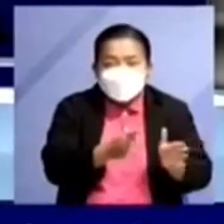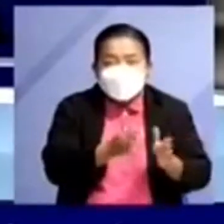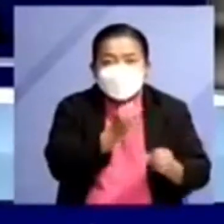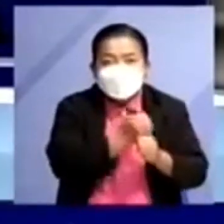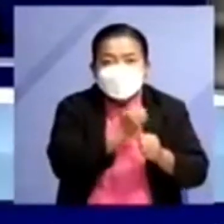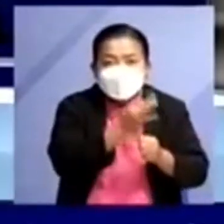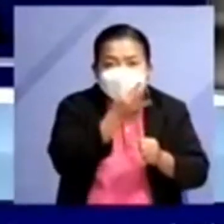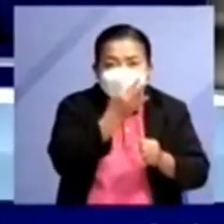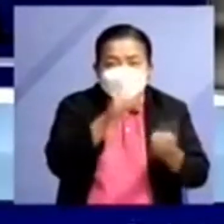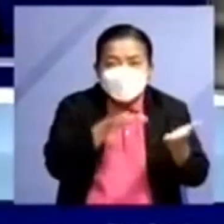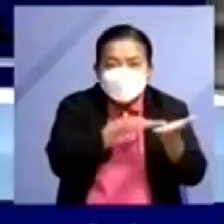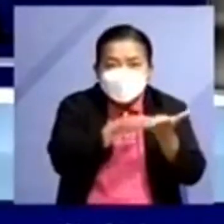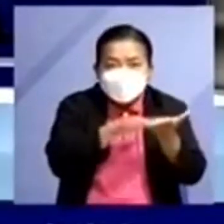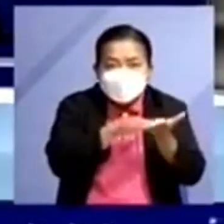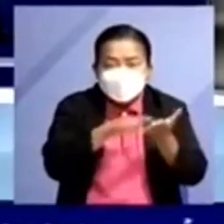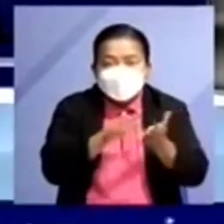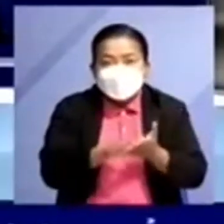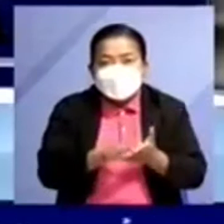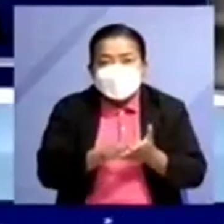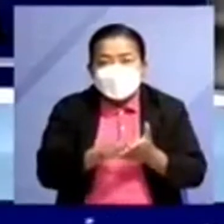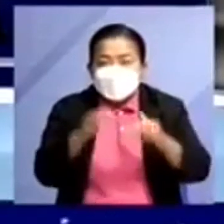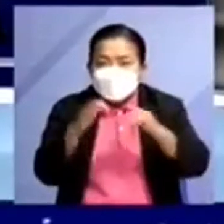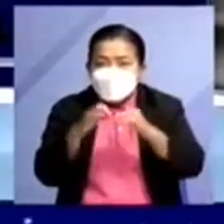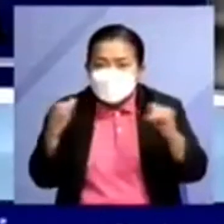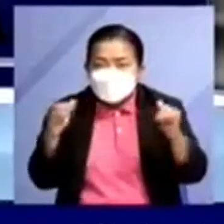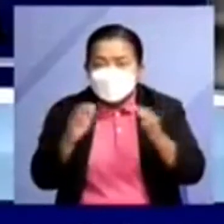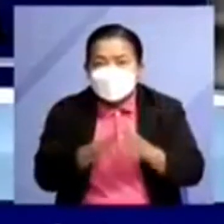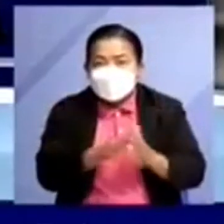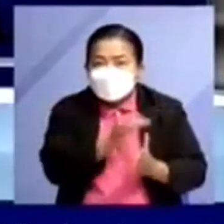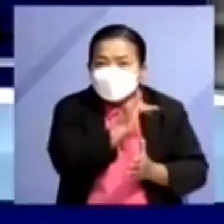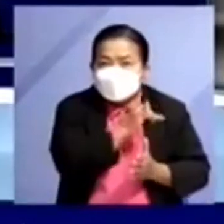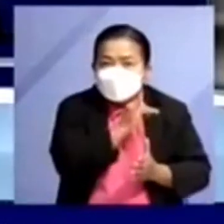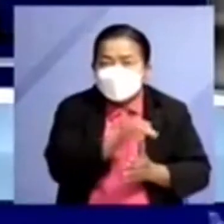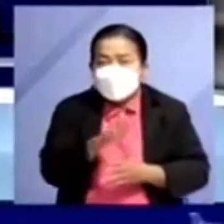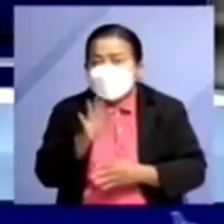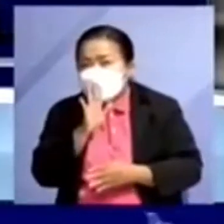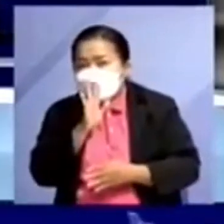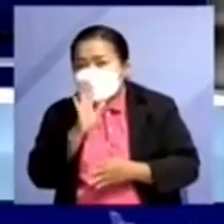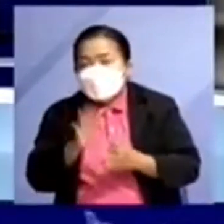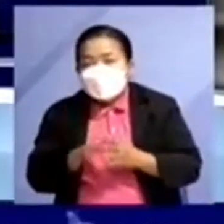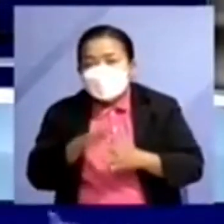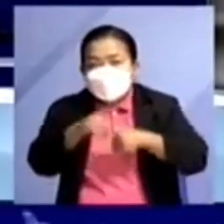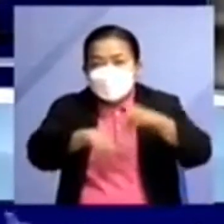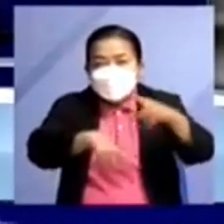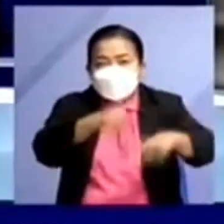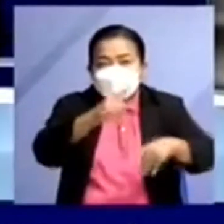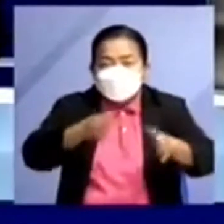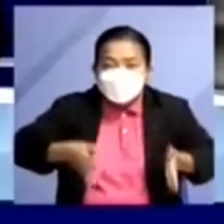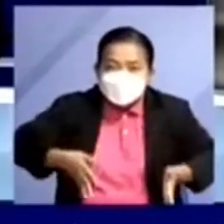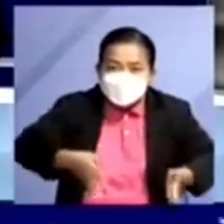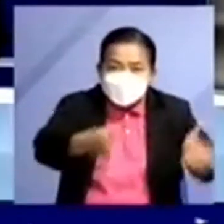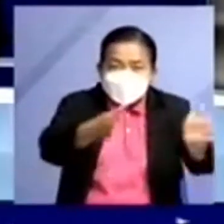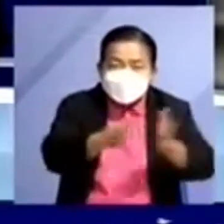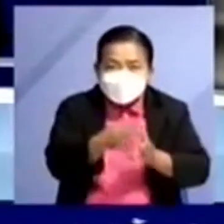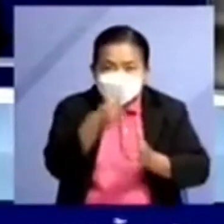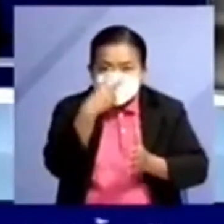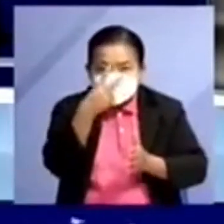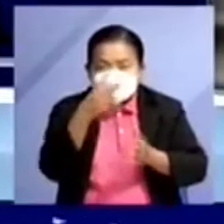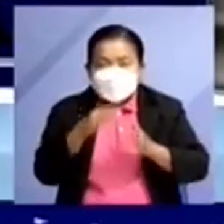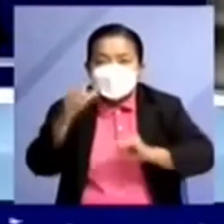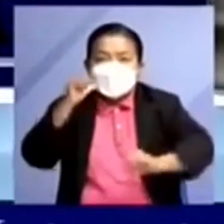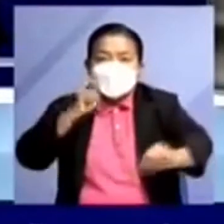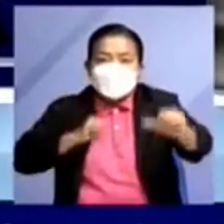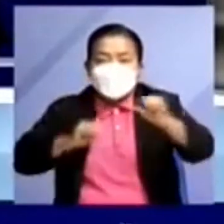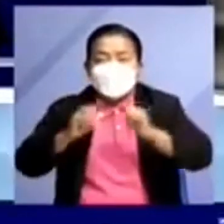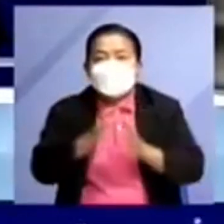คือผู้ที่แสดงความสามารถเนี่ยคือถ้าเกิดท่านเนี่ยนะครับเราไปตามถนนคนเดินต่างๆเนี่ยเนาะจะเคยเห็นที่ลักษณะการแสดงความส